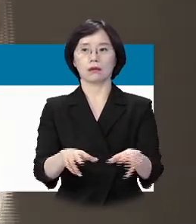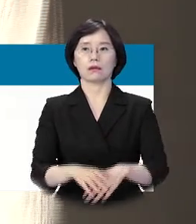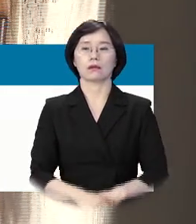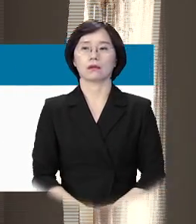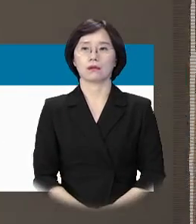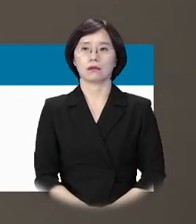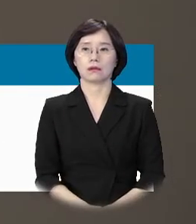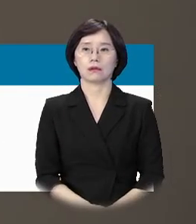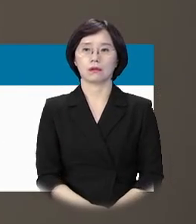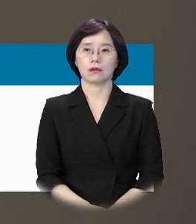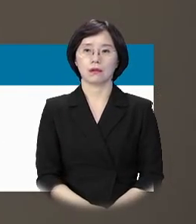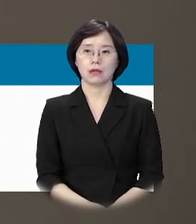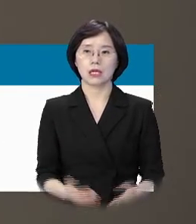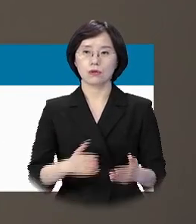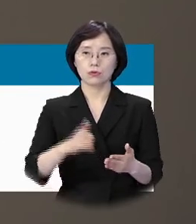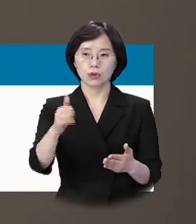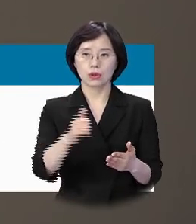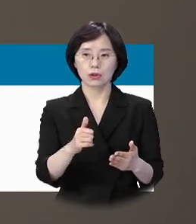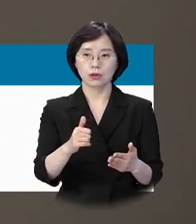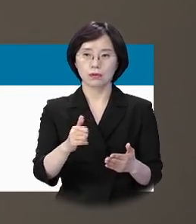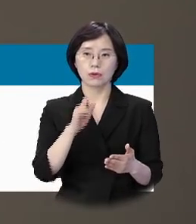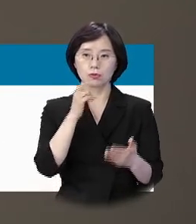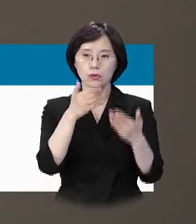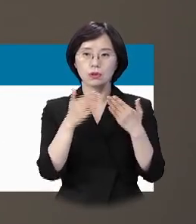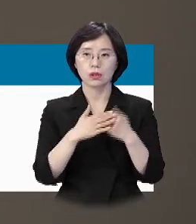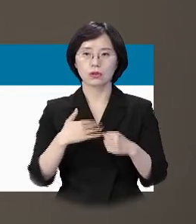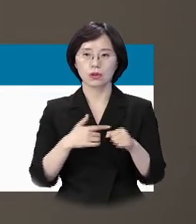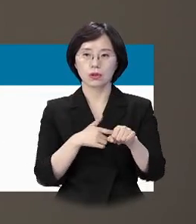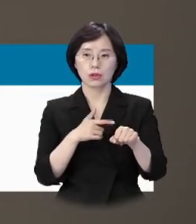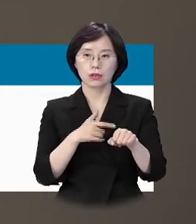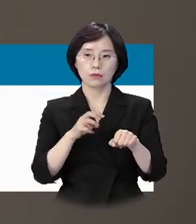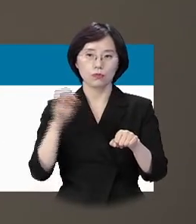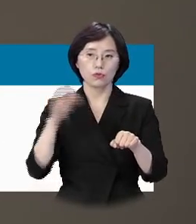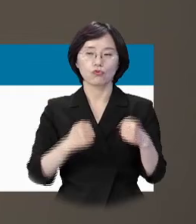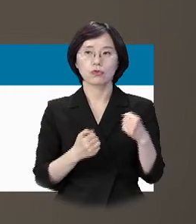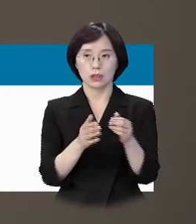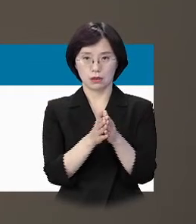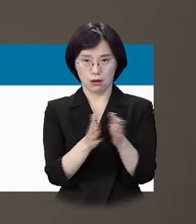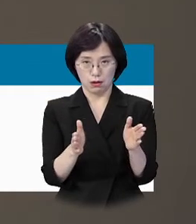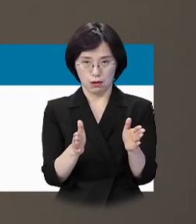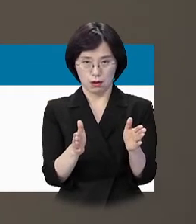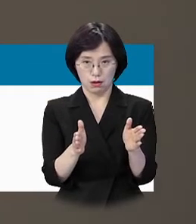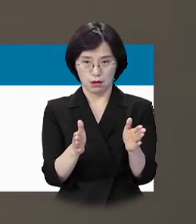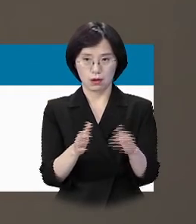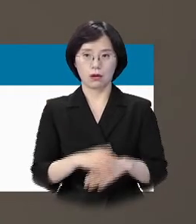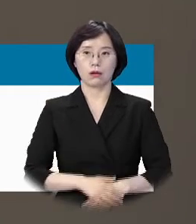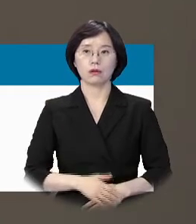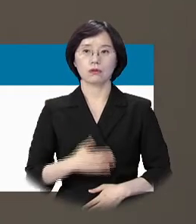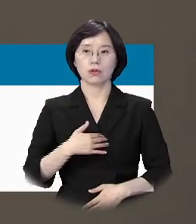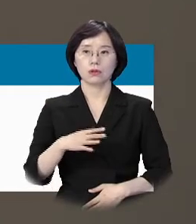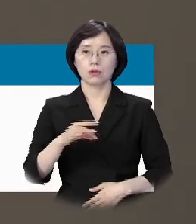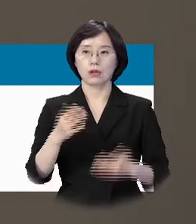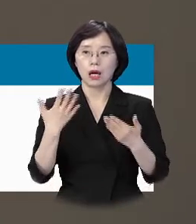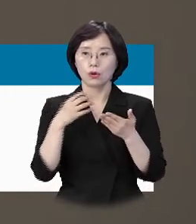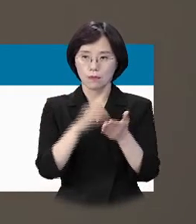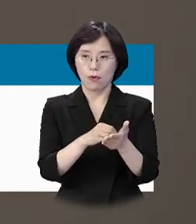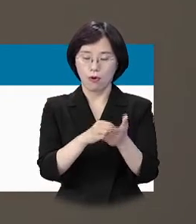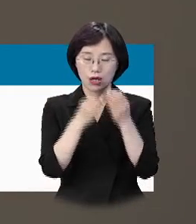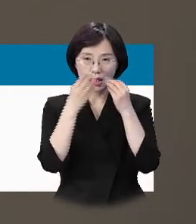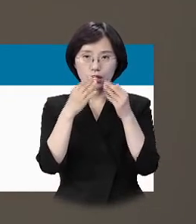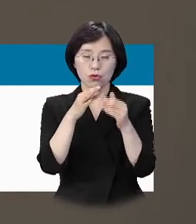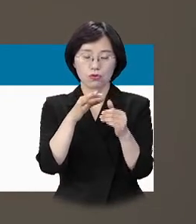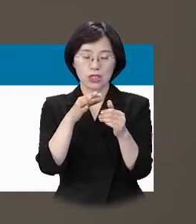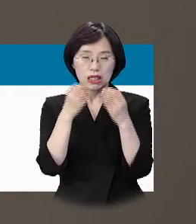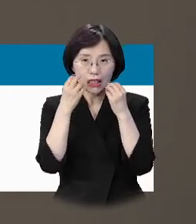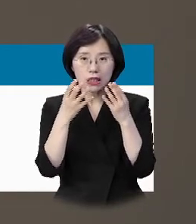같습니다. 출퇴근을 들어주셨는데 저는 6시 반부터 운전을 시작합니다. 저희는 첫 학교에서